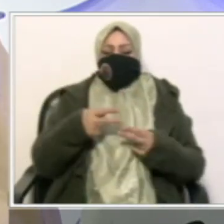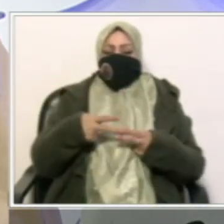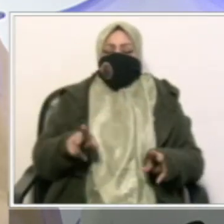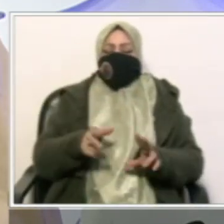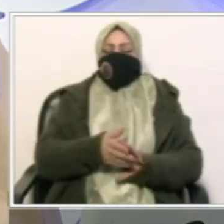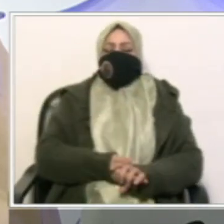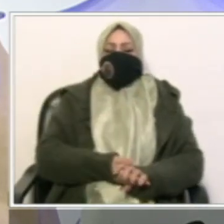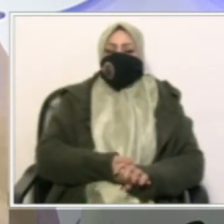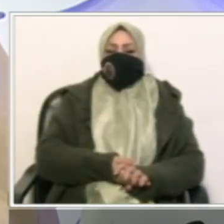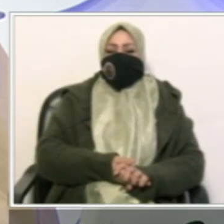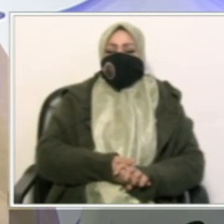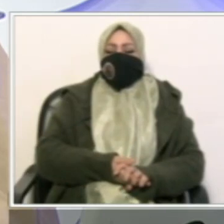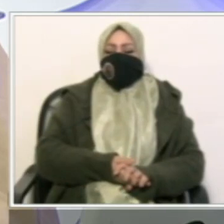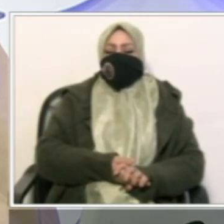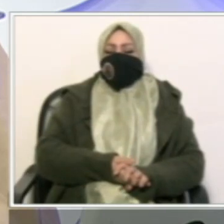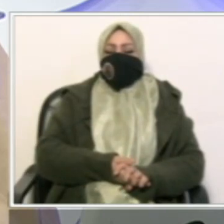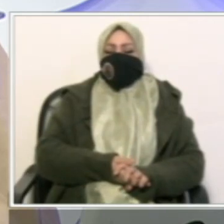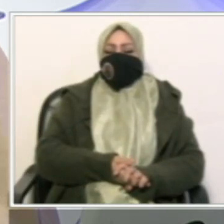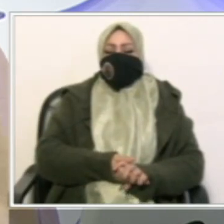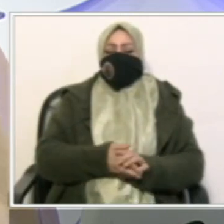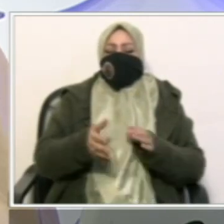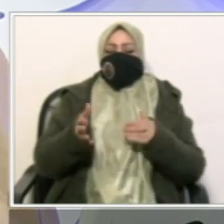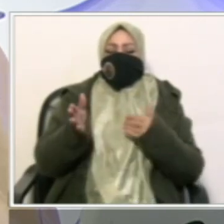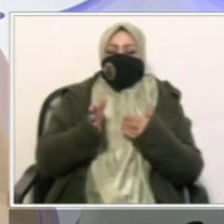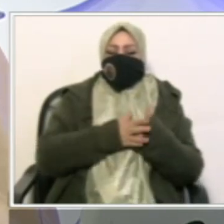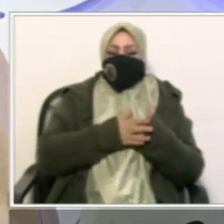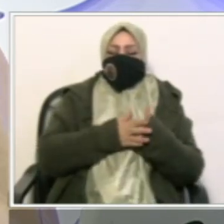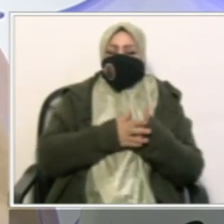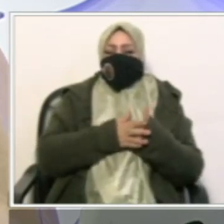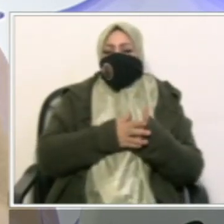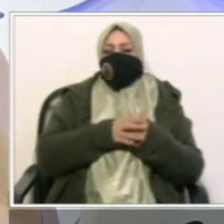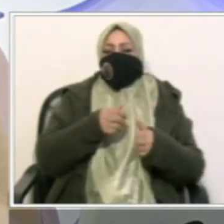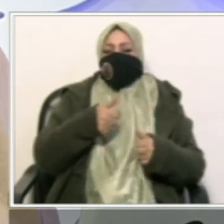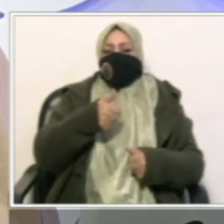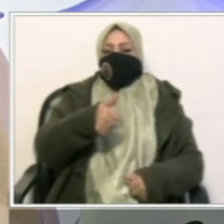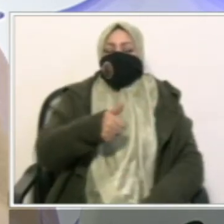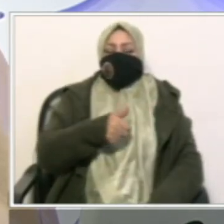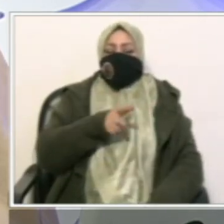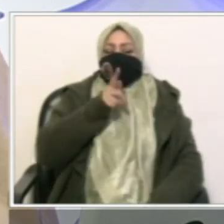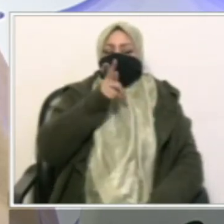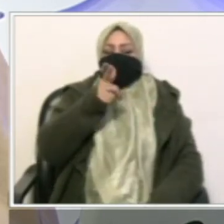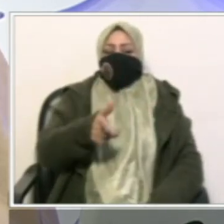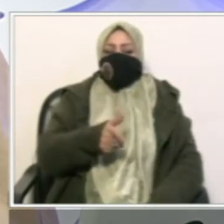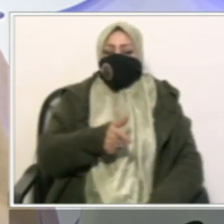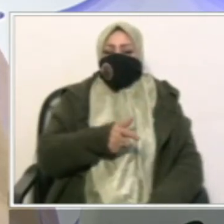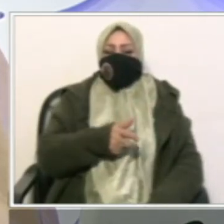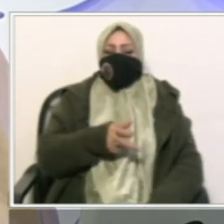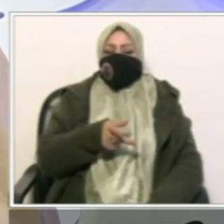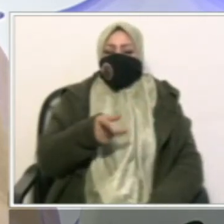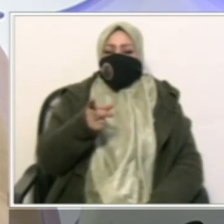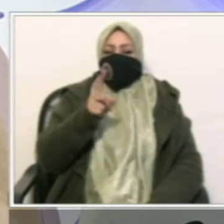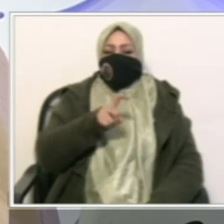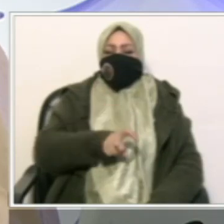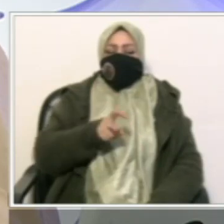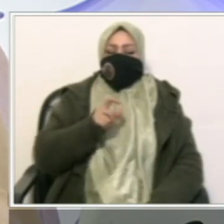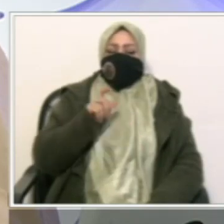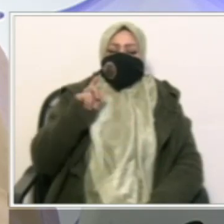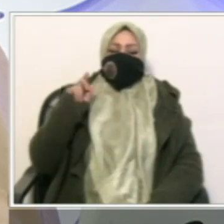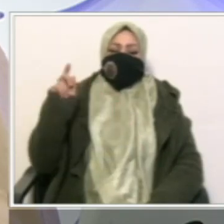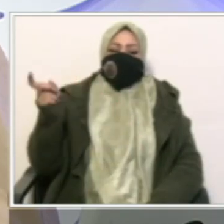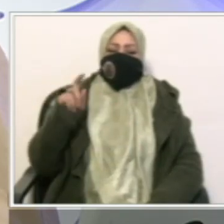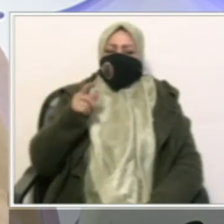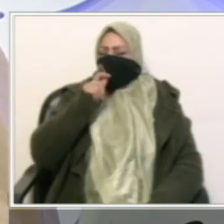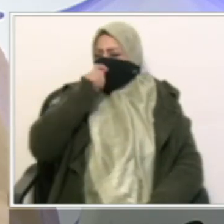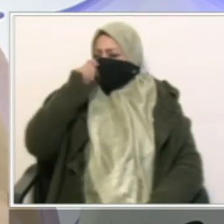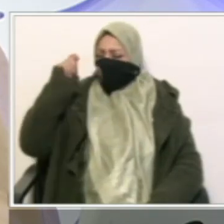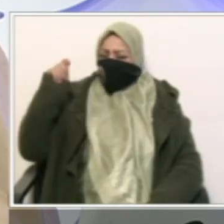أغلقت قالوا كسب آلهة المشركين، فسب آلهة المشركين جائز أصلا